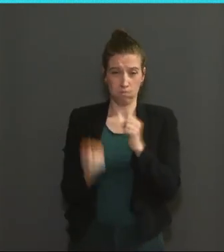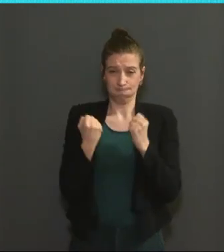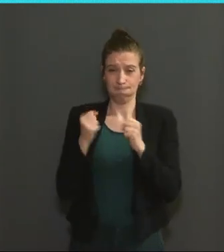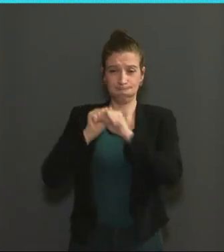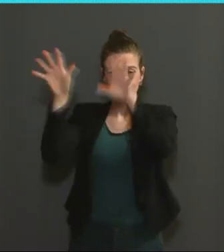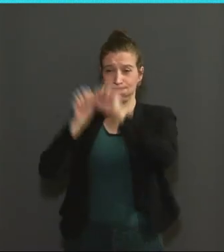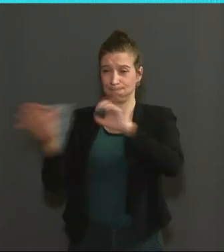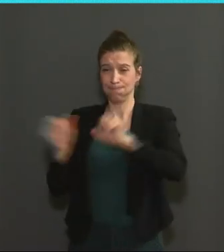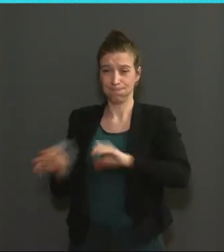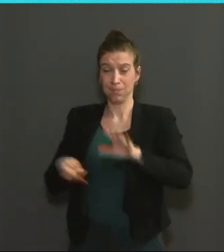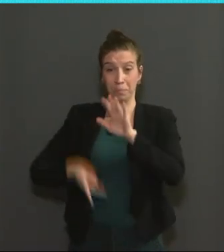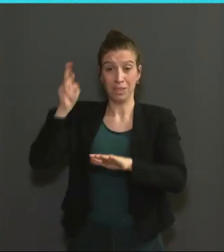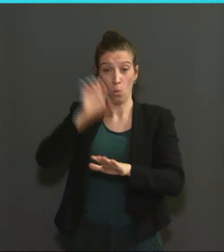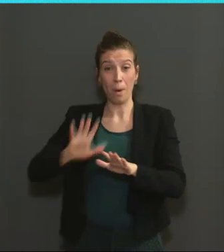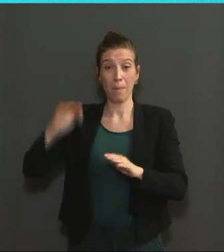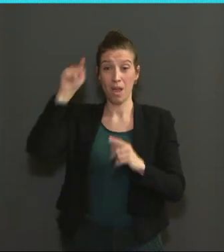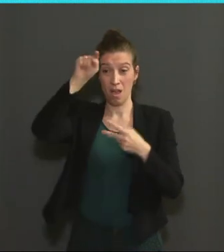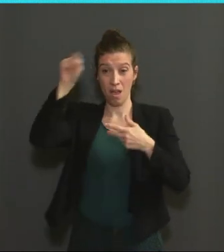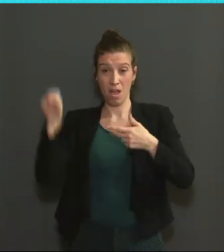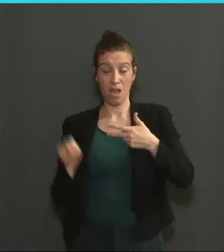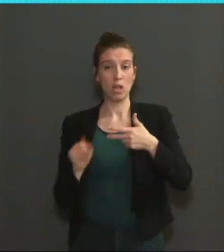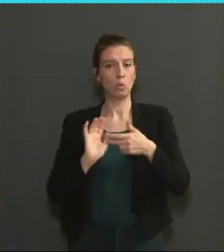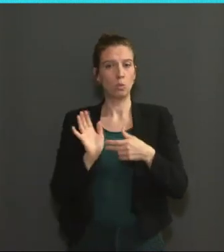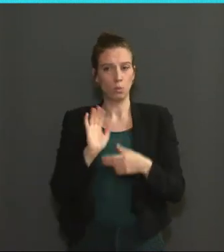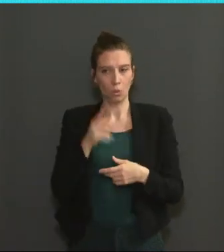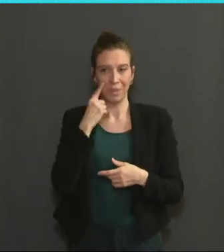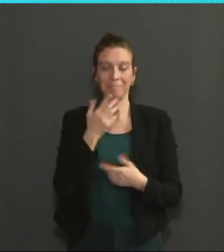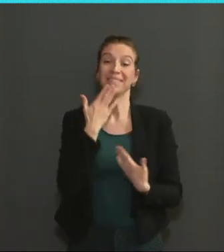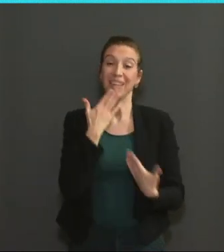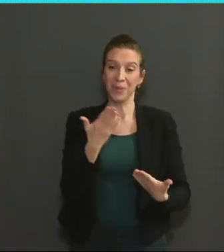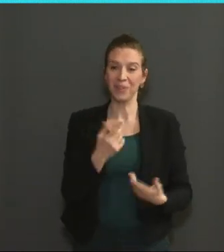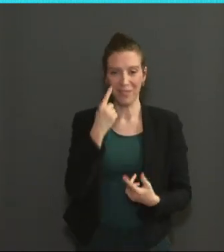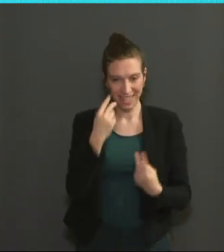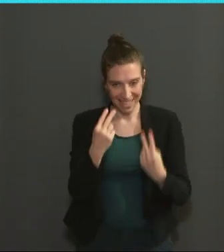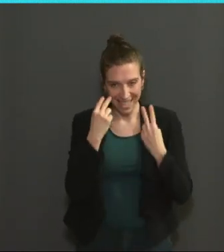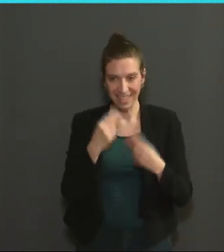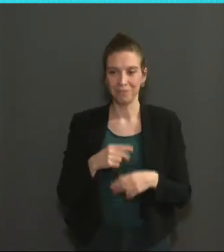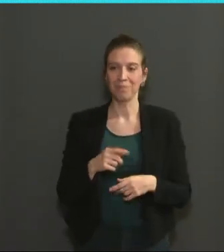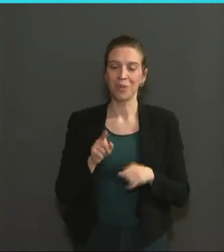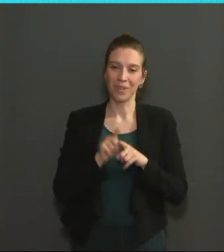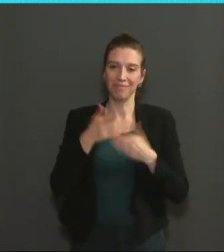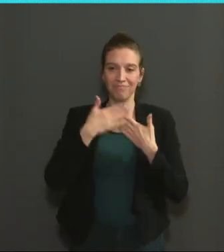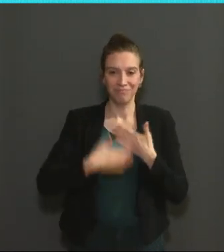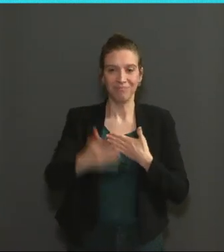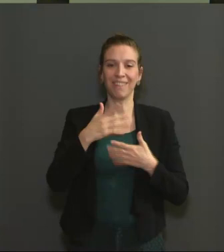Luxemburg dank u voor u aandacht en dan W ik u nog een fijne en veilige week